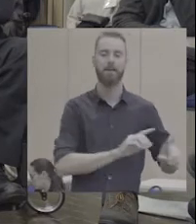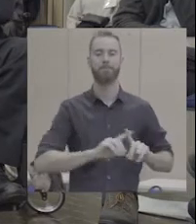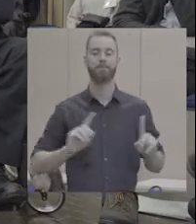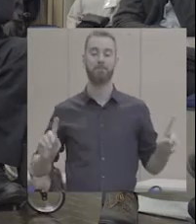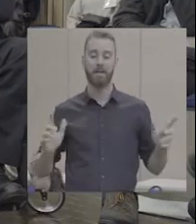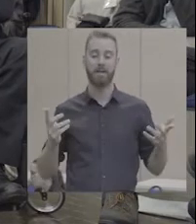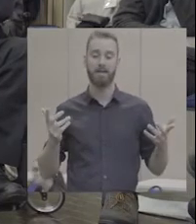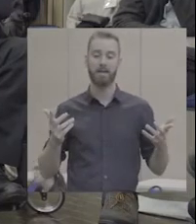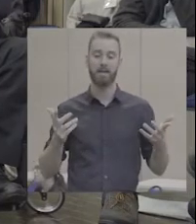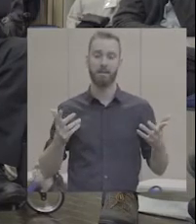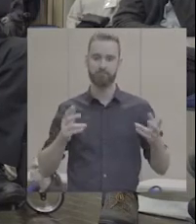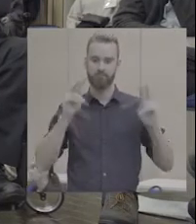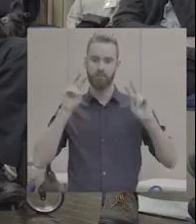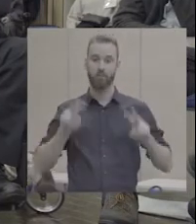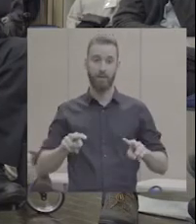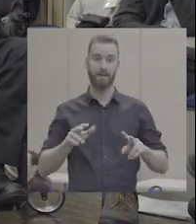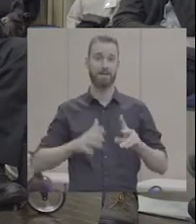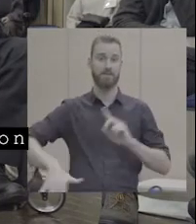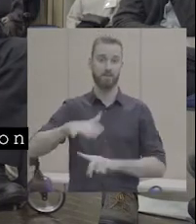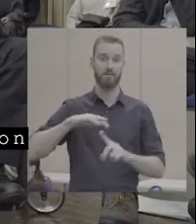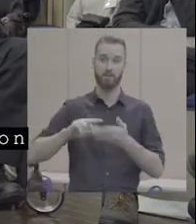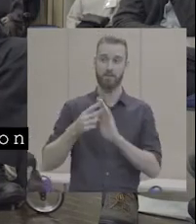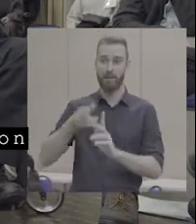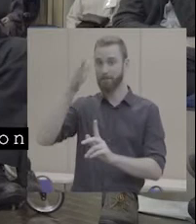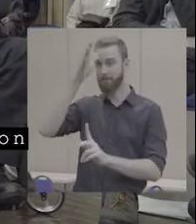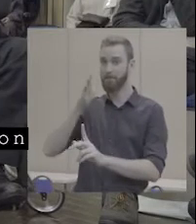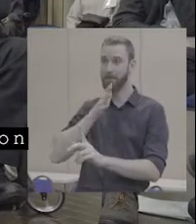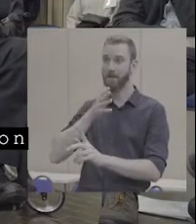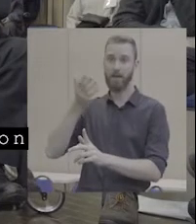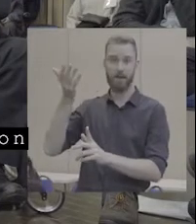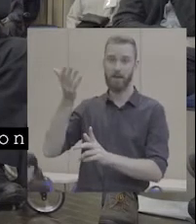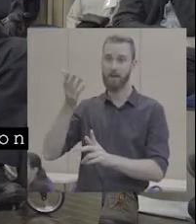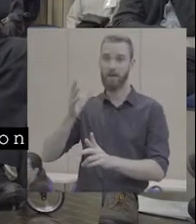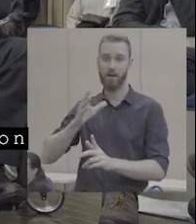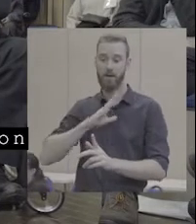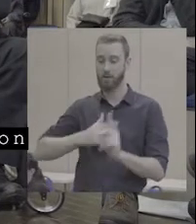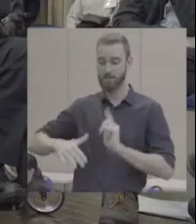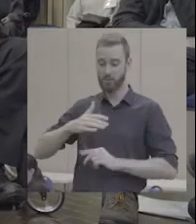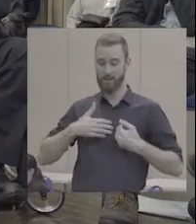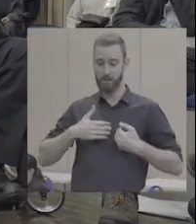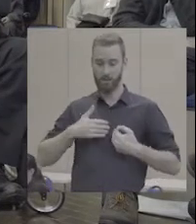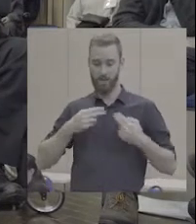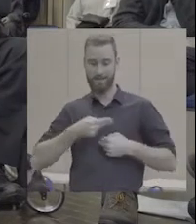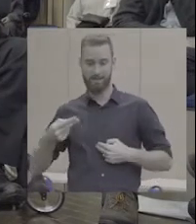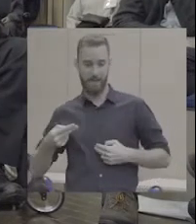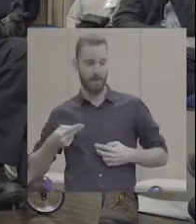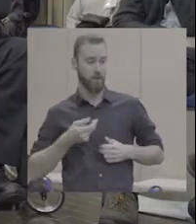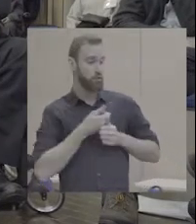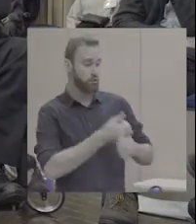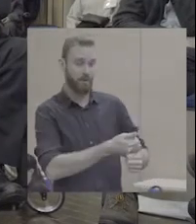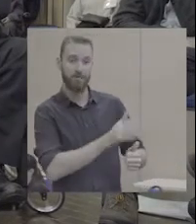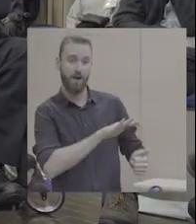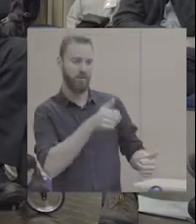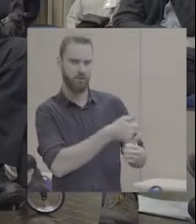on prend en compte justement la situation d'un parent vivant une situation de handicap qui doit suivre un enfant qui,